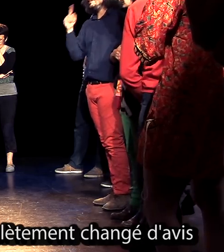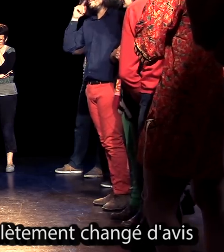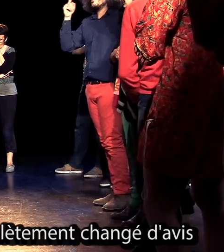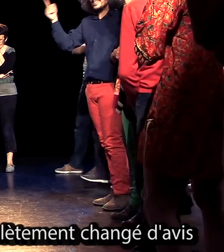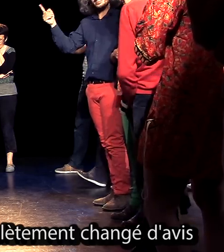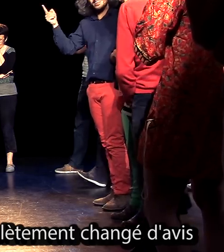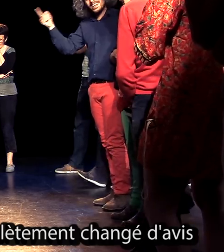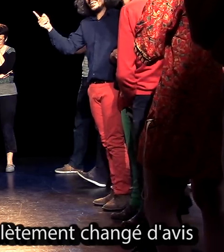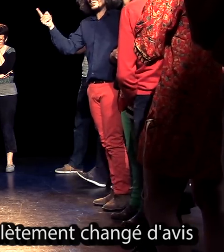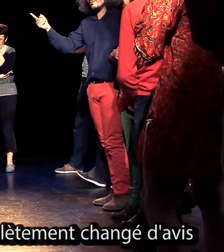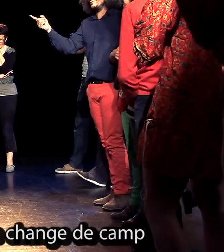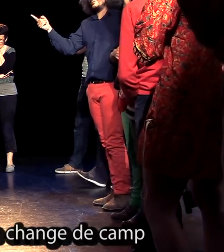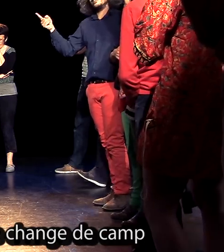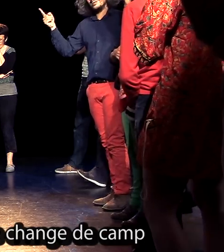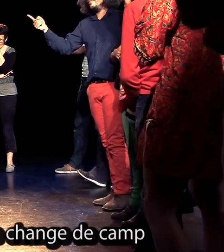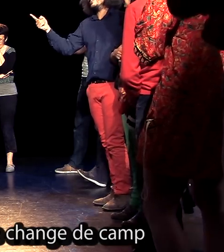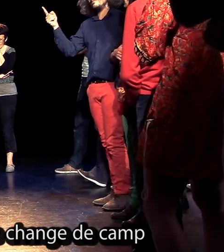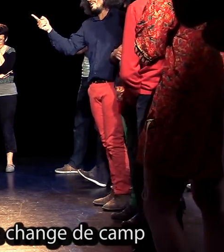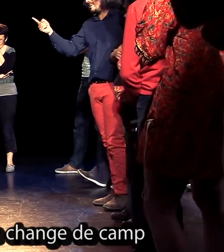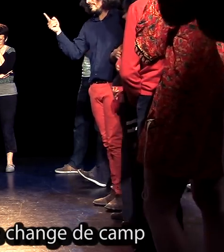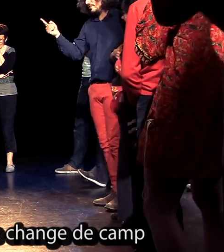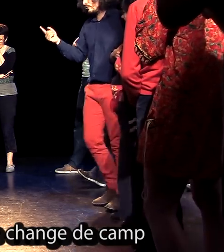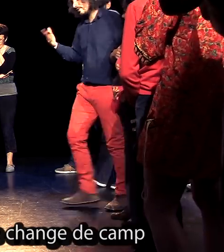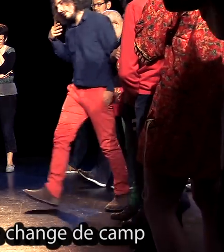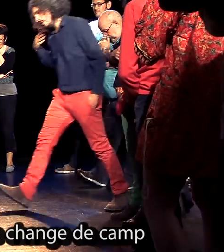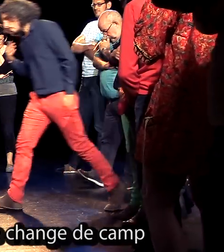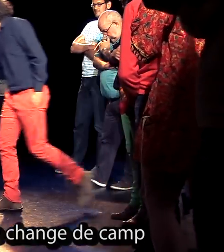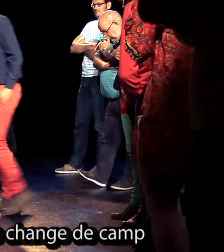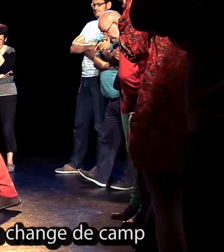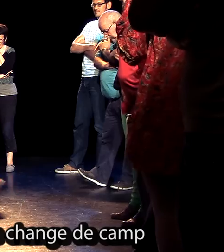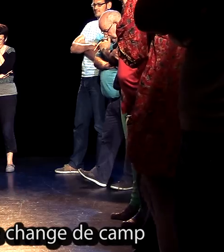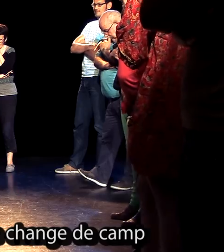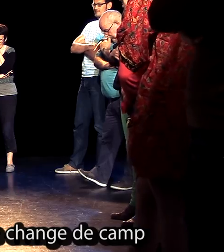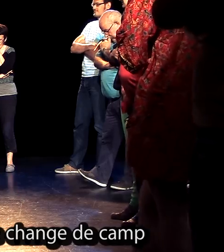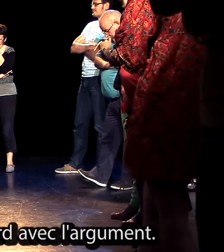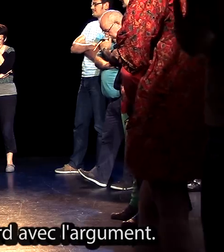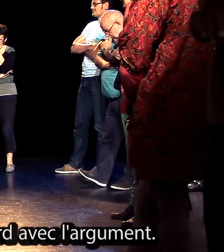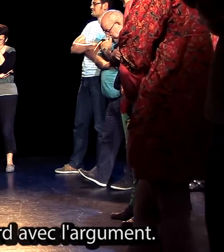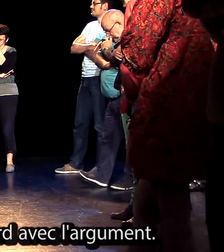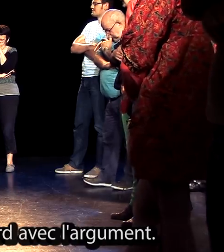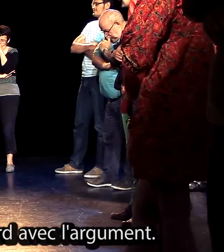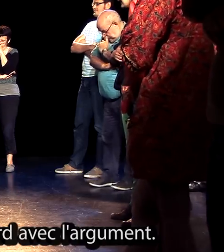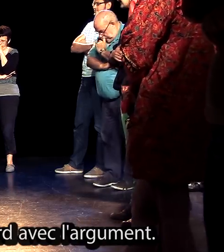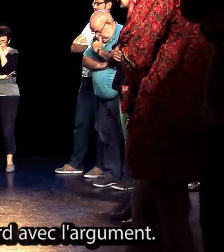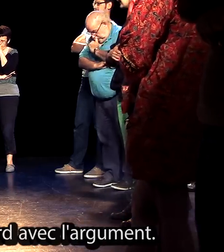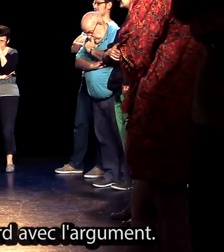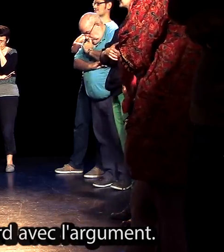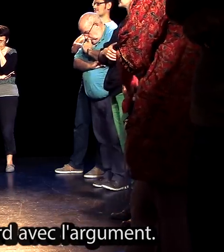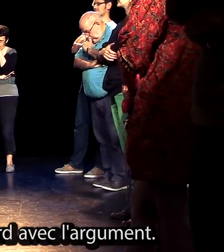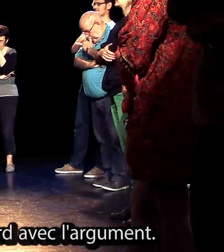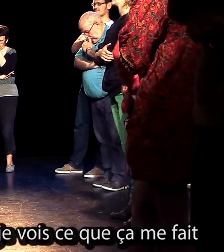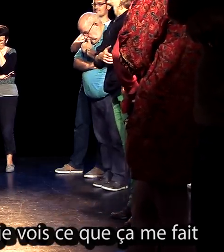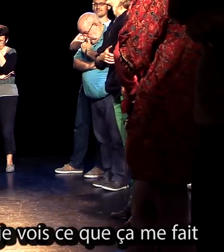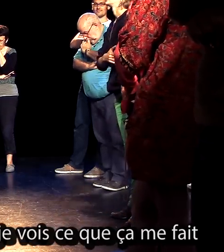d'avis, mais là, il a raison de dire ça. Ça, effectivement, là il vise juste. » Je change de camp pour montrer que je suis d'accord avec l'argument.